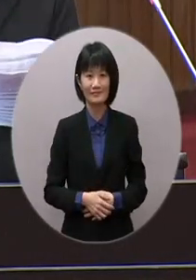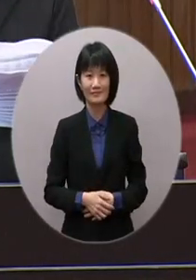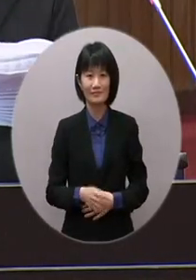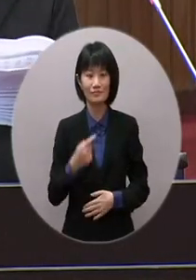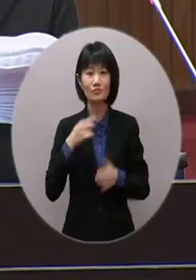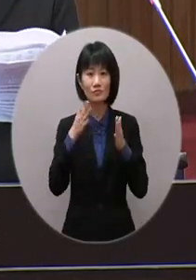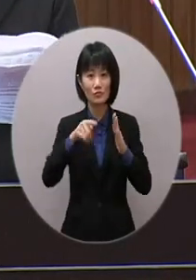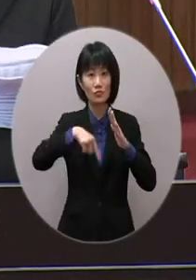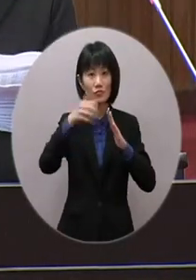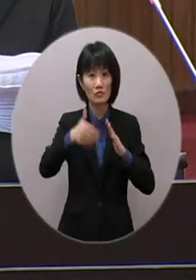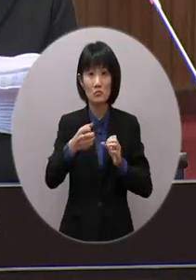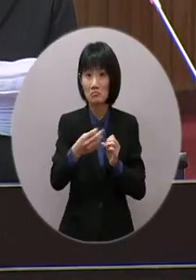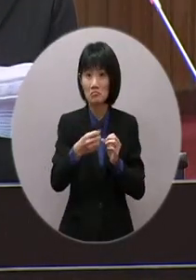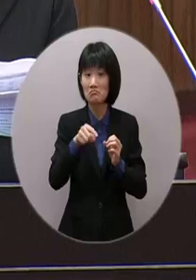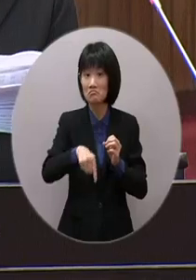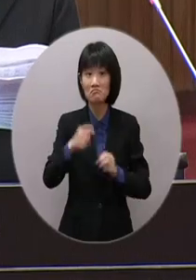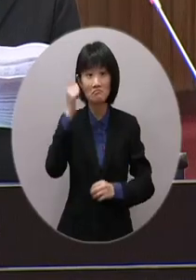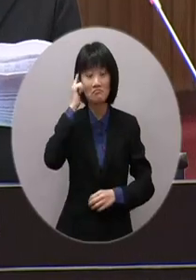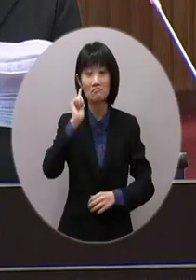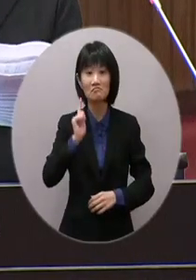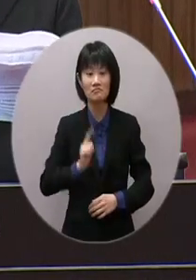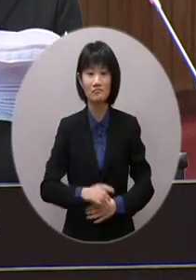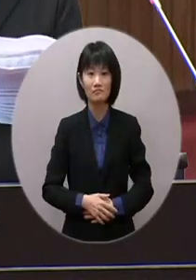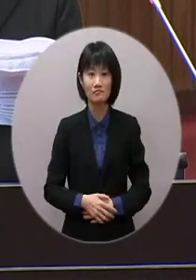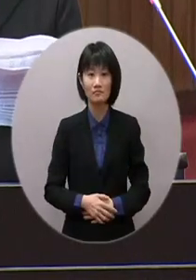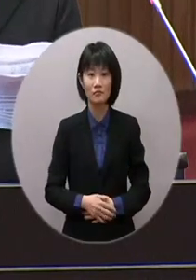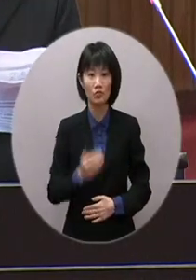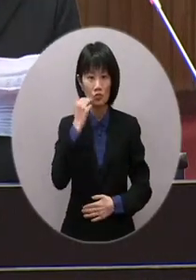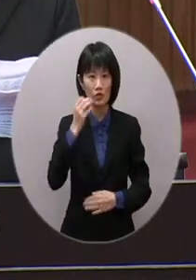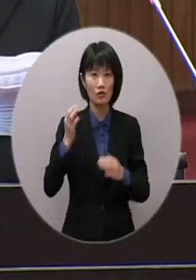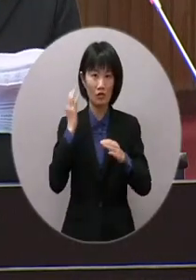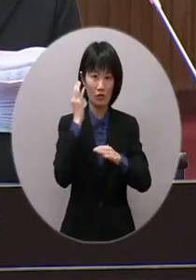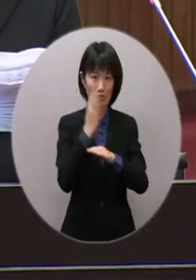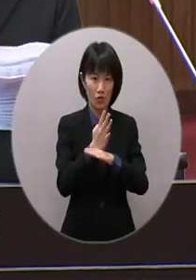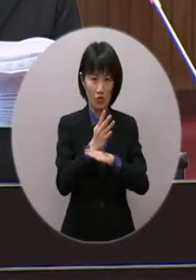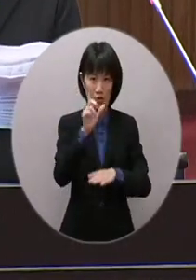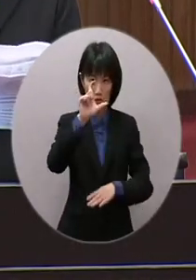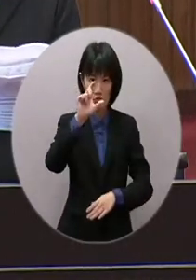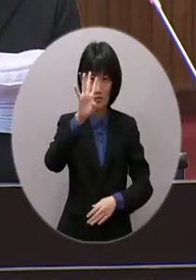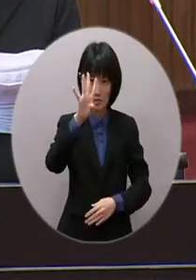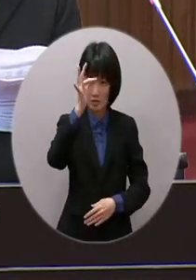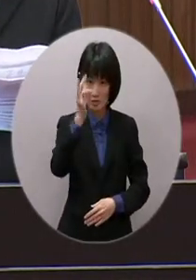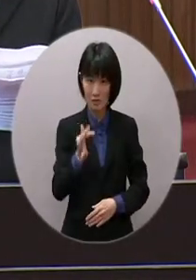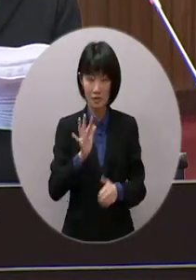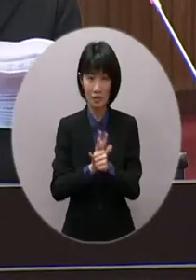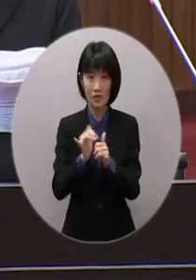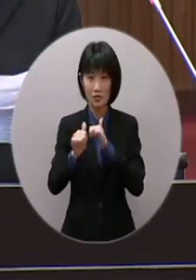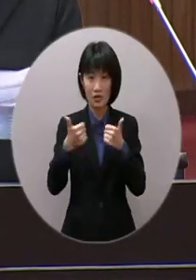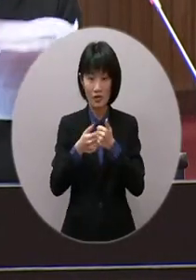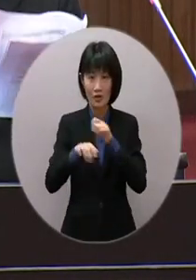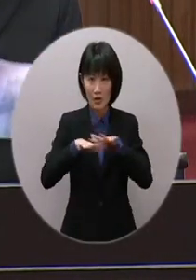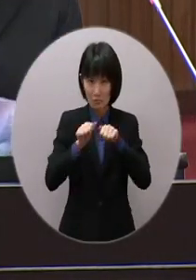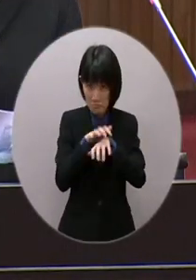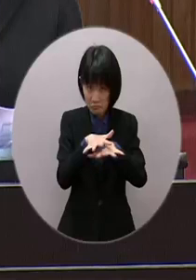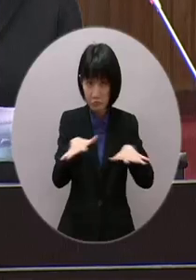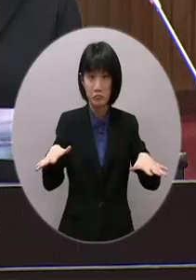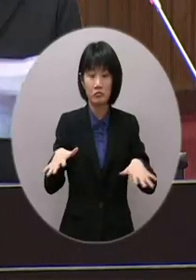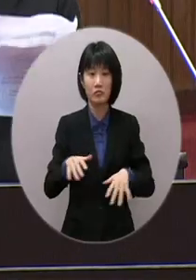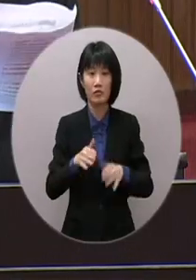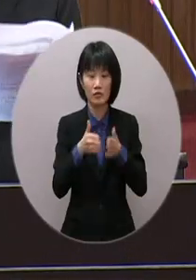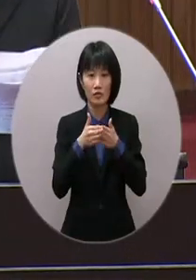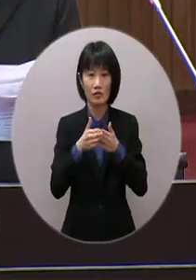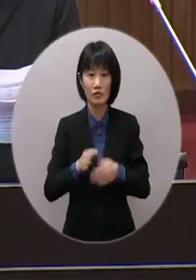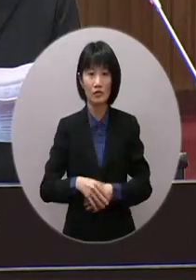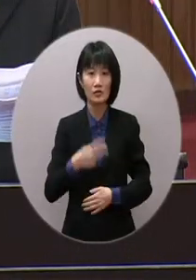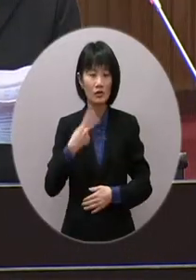边要跟院长来讨论的部分，就是说，好，我们投入64亿哈，在做社会安全网，还是说我们有很多